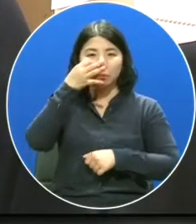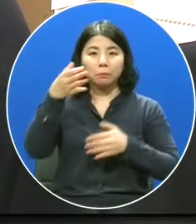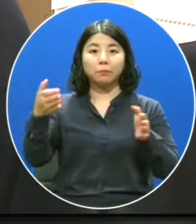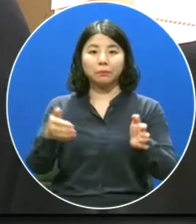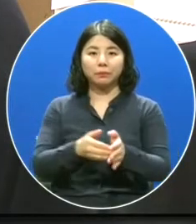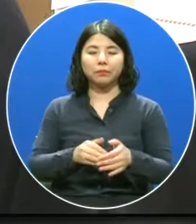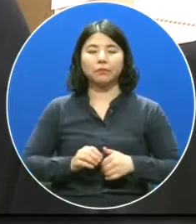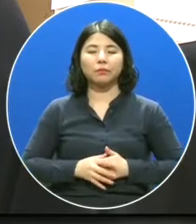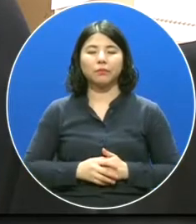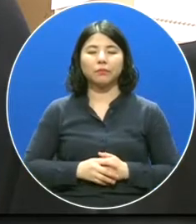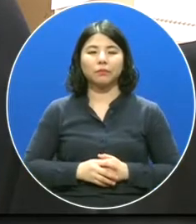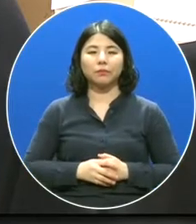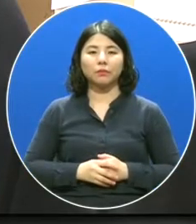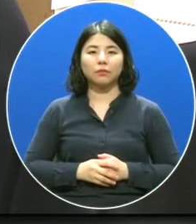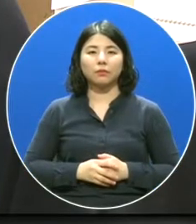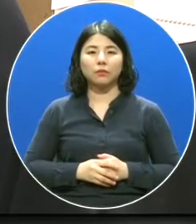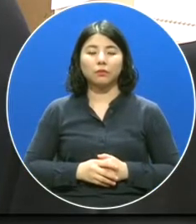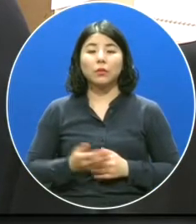있게 보여주었습니다.